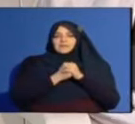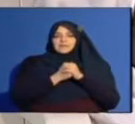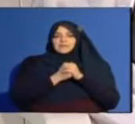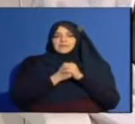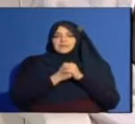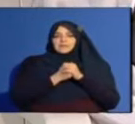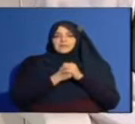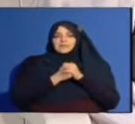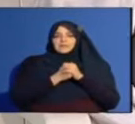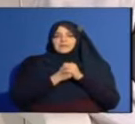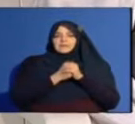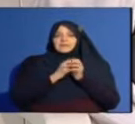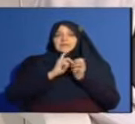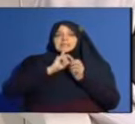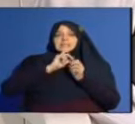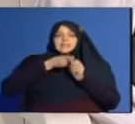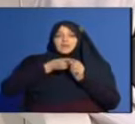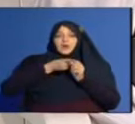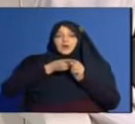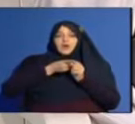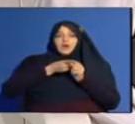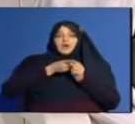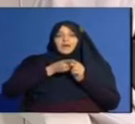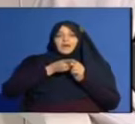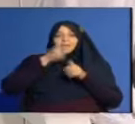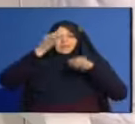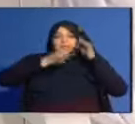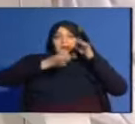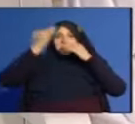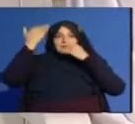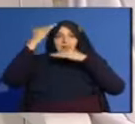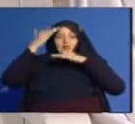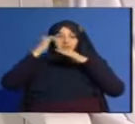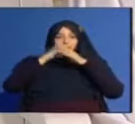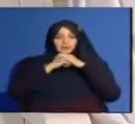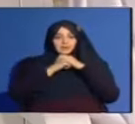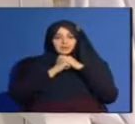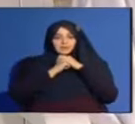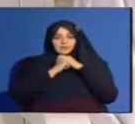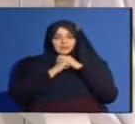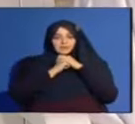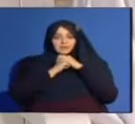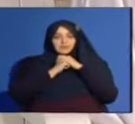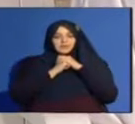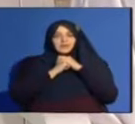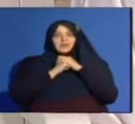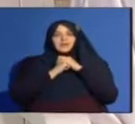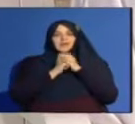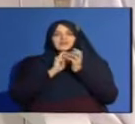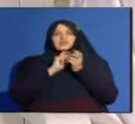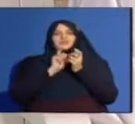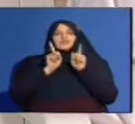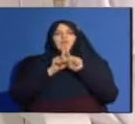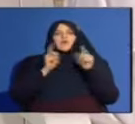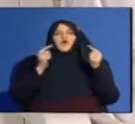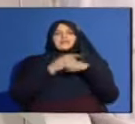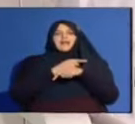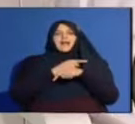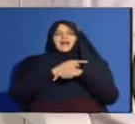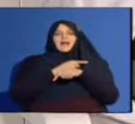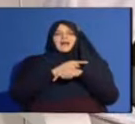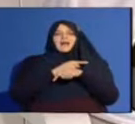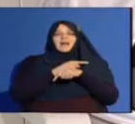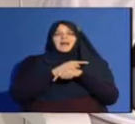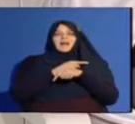يخالف الحكم الصادر من محكمة أجنبية النظام العام في الجزائر، لا